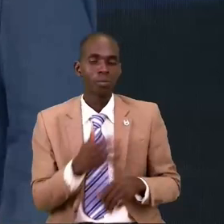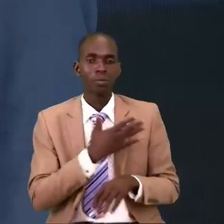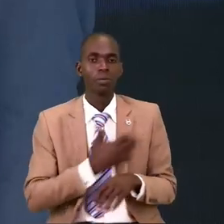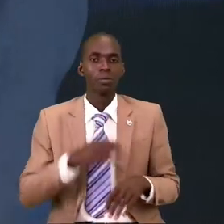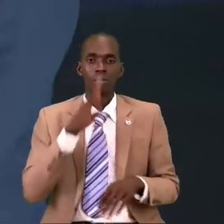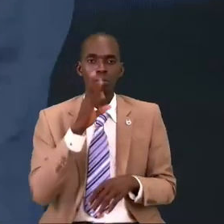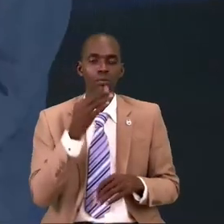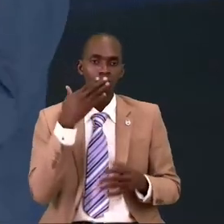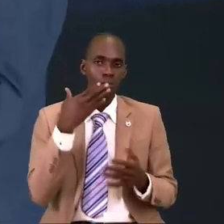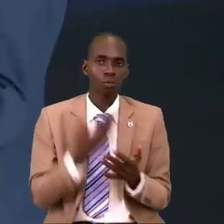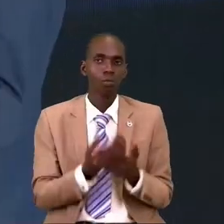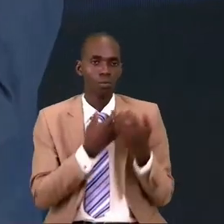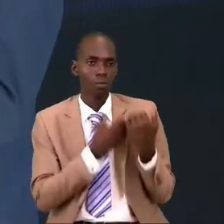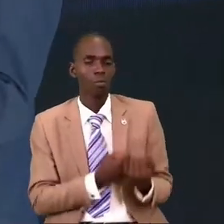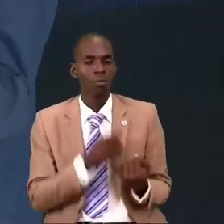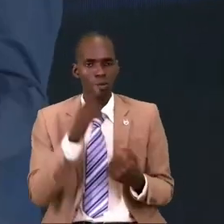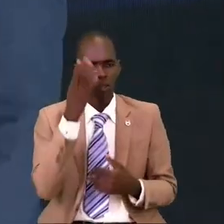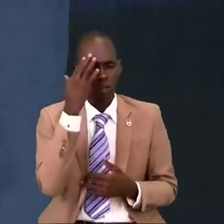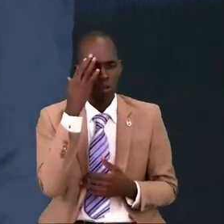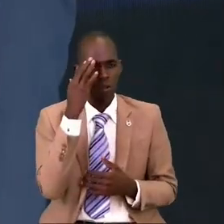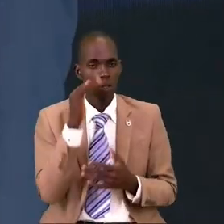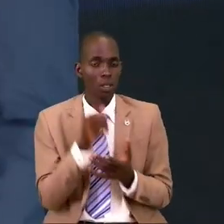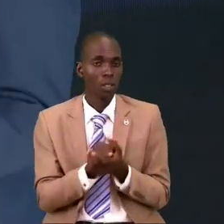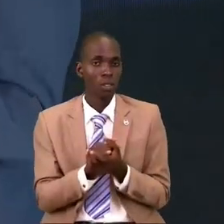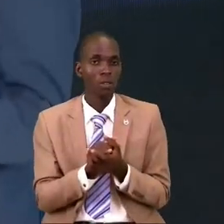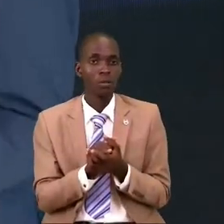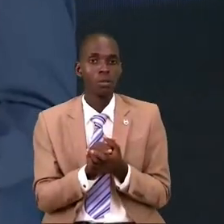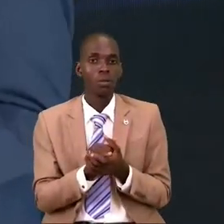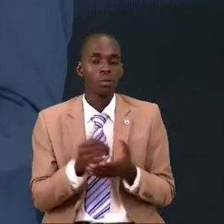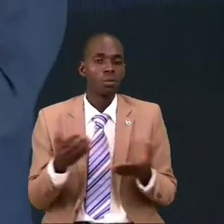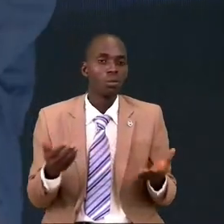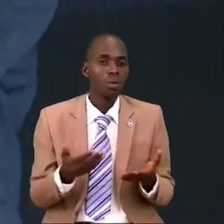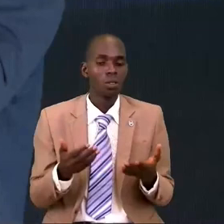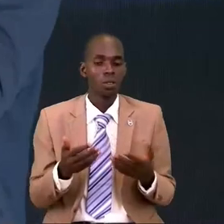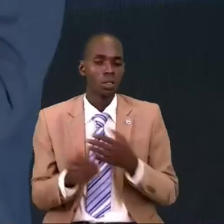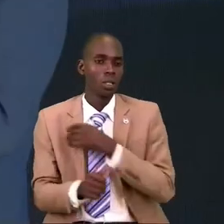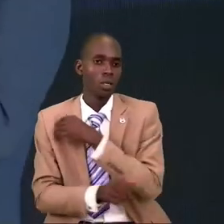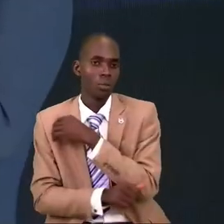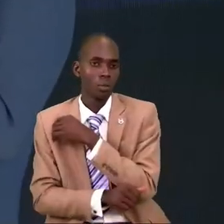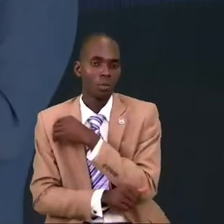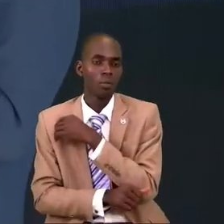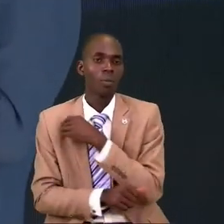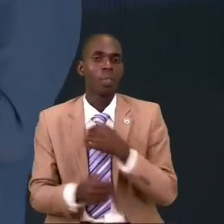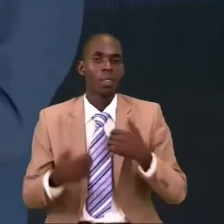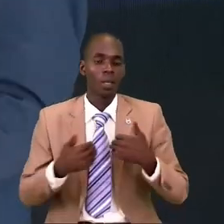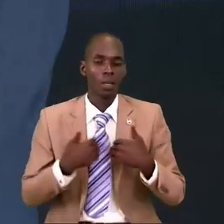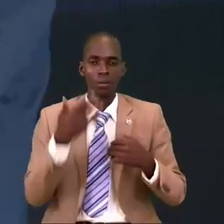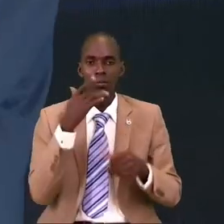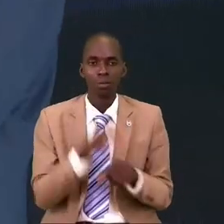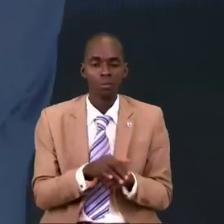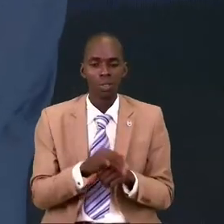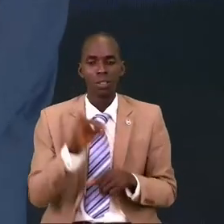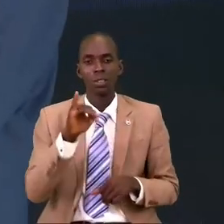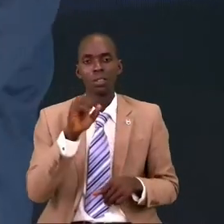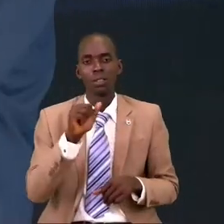que ce que Abraham a reçu comme promesse, ce que Isaac a reçu comme promesse, que Jacob a reçu comme promesse, ce que Dieu